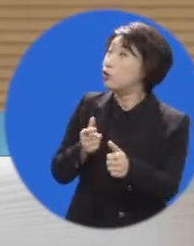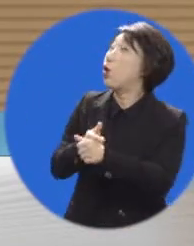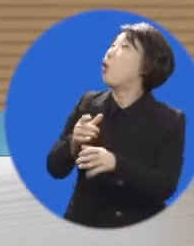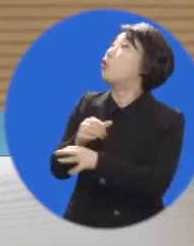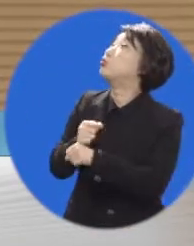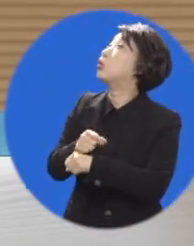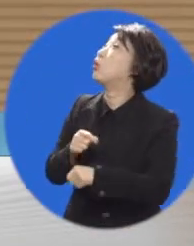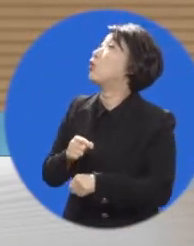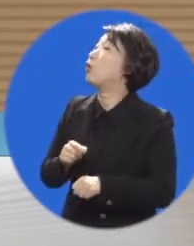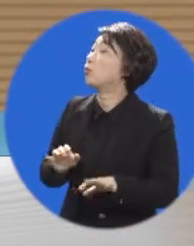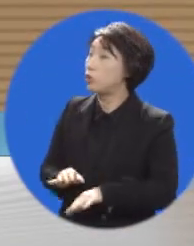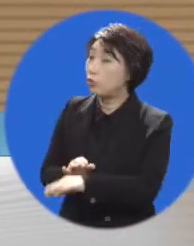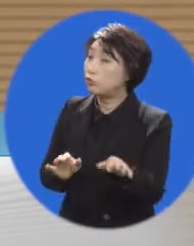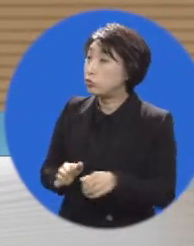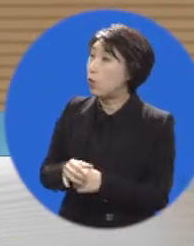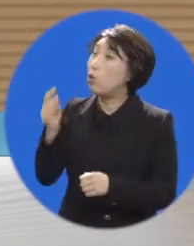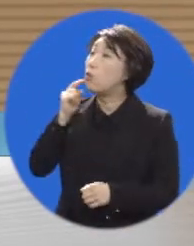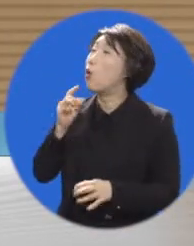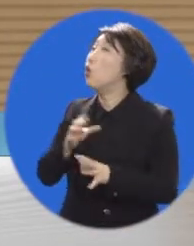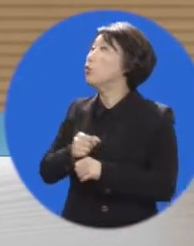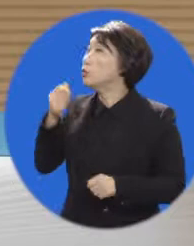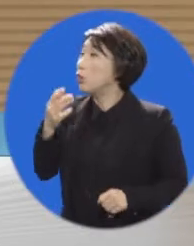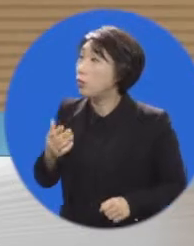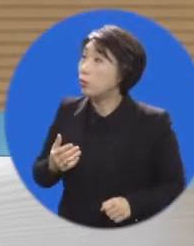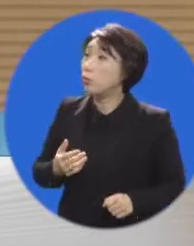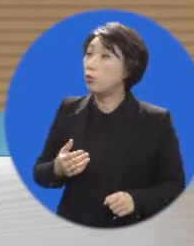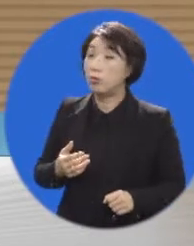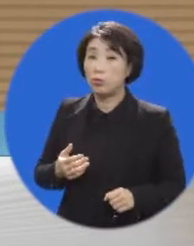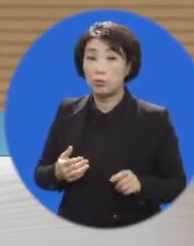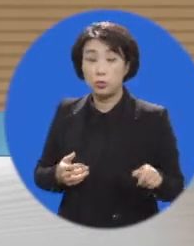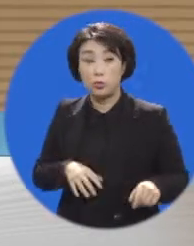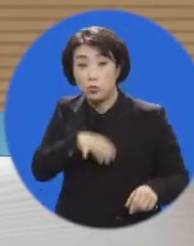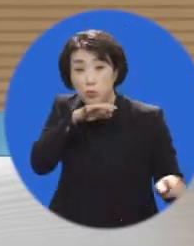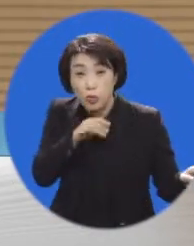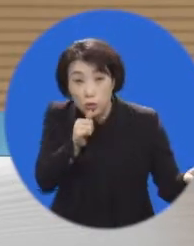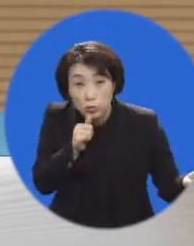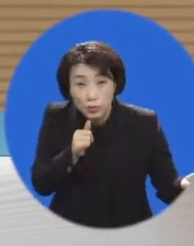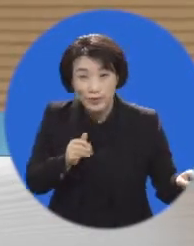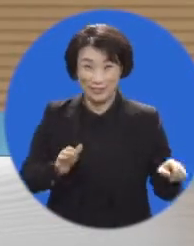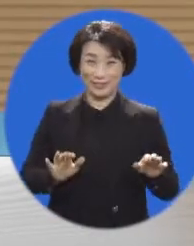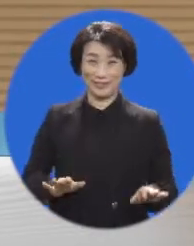살인했어? 우리가 언제 거짓말했어? 사람은